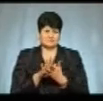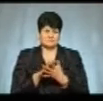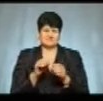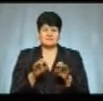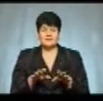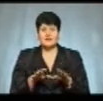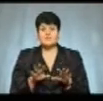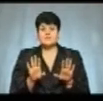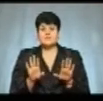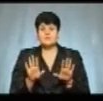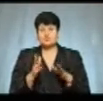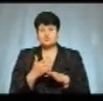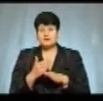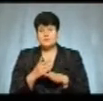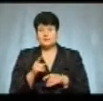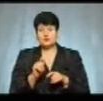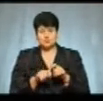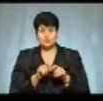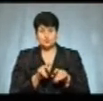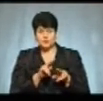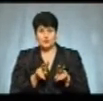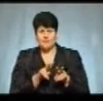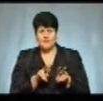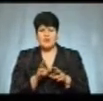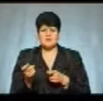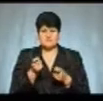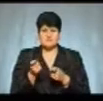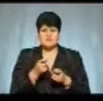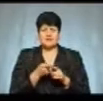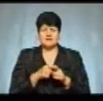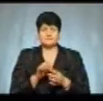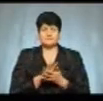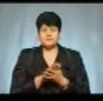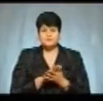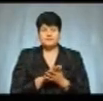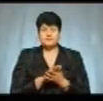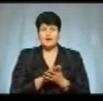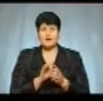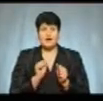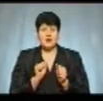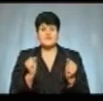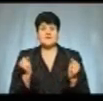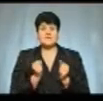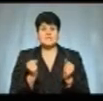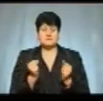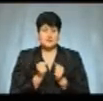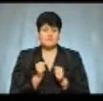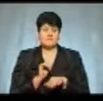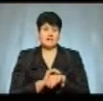На якомусь момент етапі вони контролювали вивезення цих відходів, а за зиму, фактично